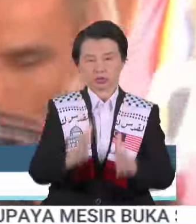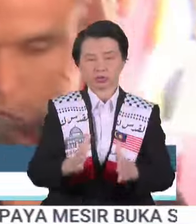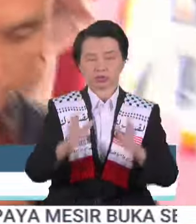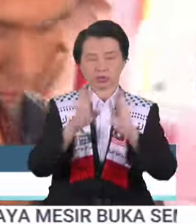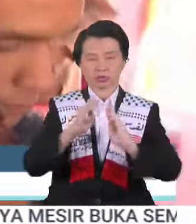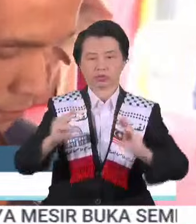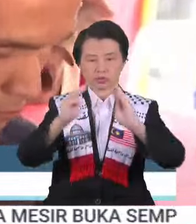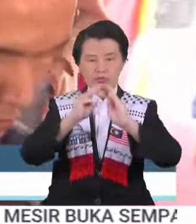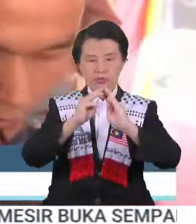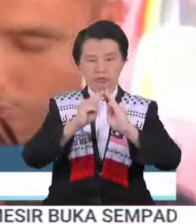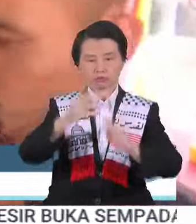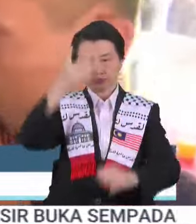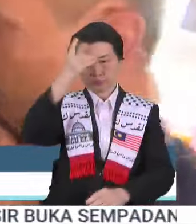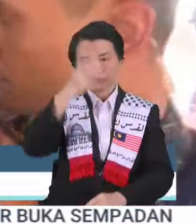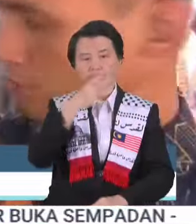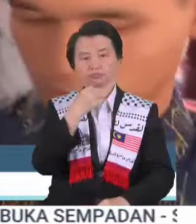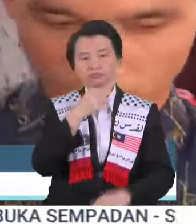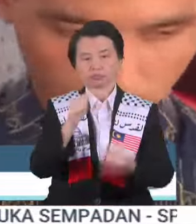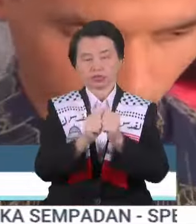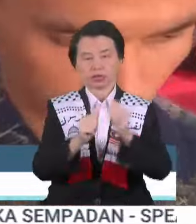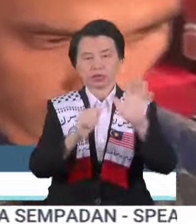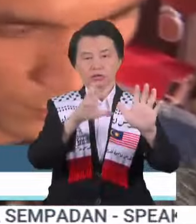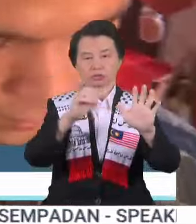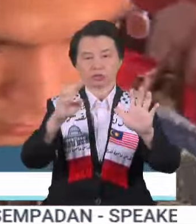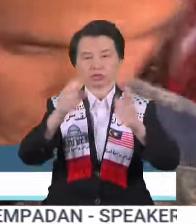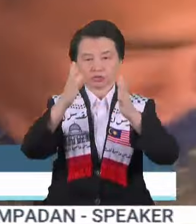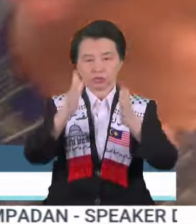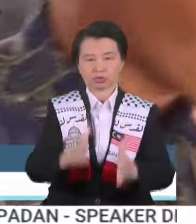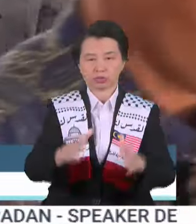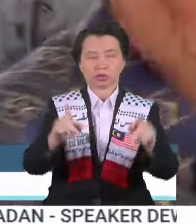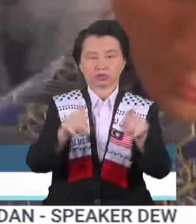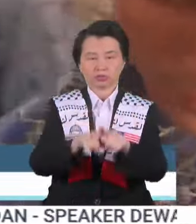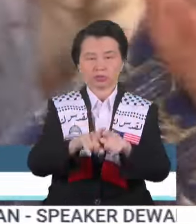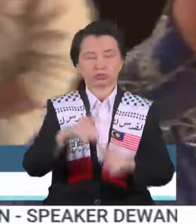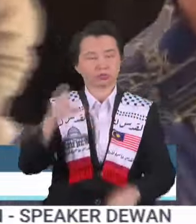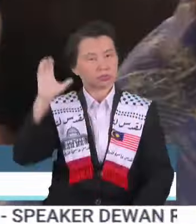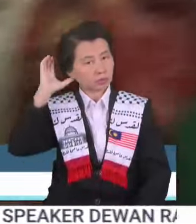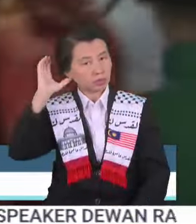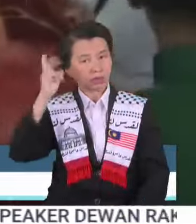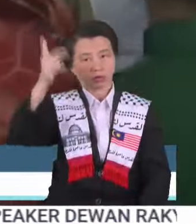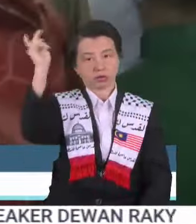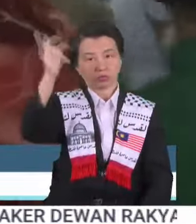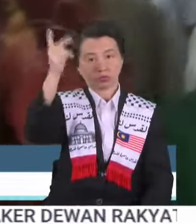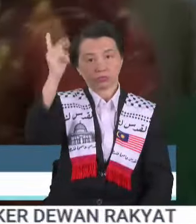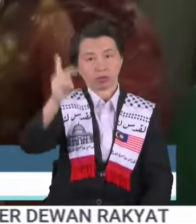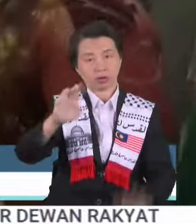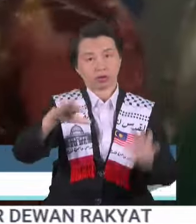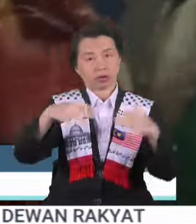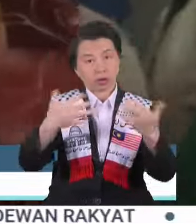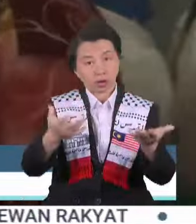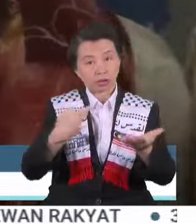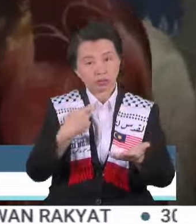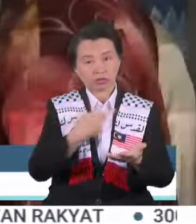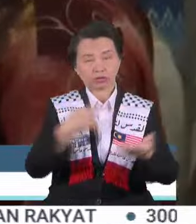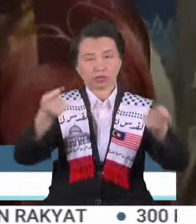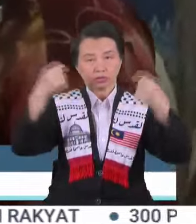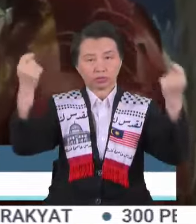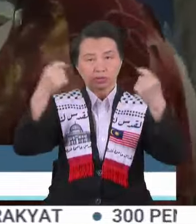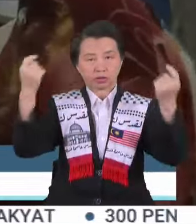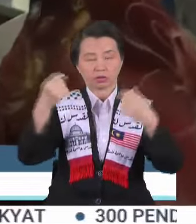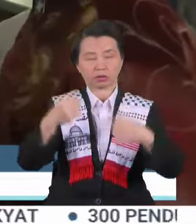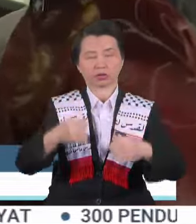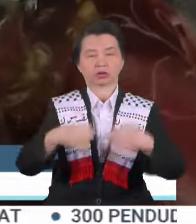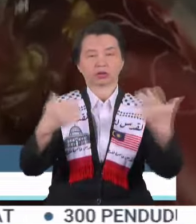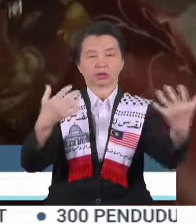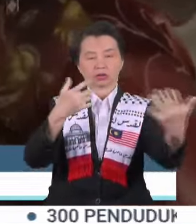jemaah. Datuk Seri Anwar bersama hampir 500 jemaah lain turut mendengar khutbah bertajuk Bagaimana Kita Menyambut Syawal